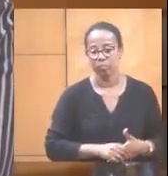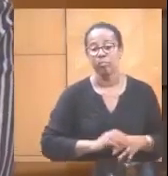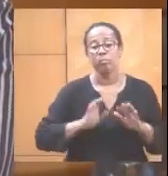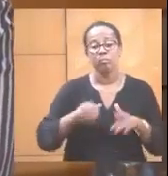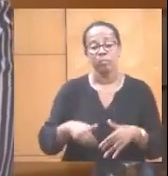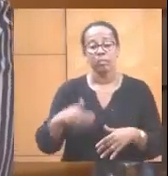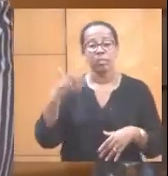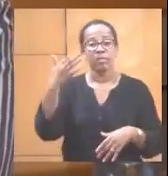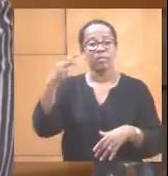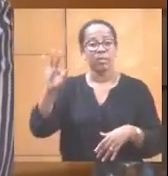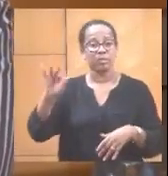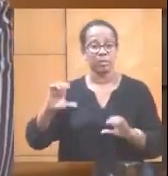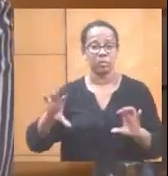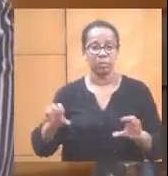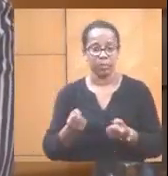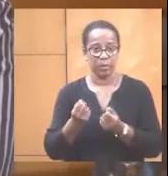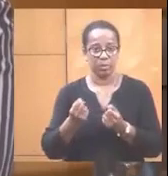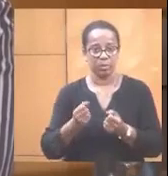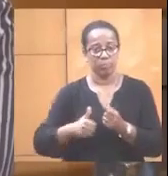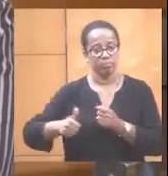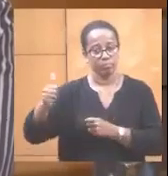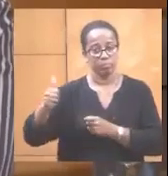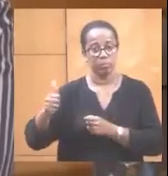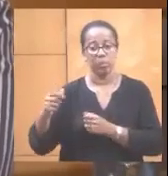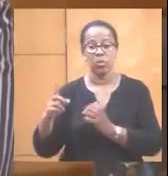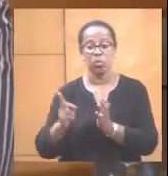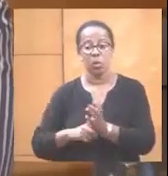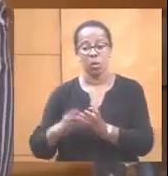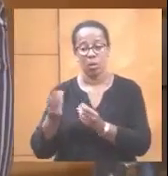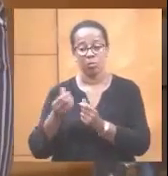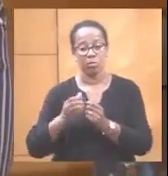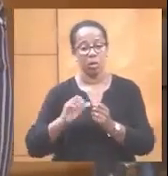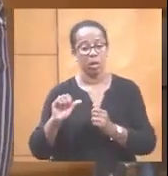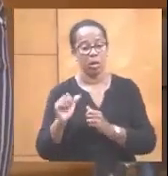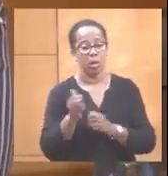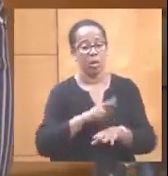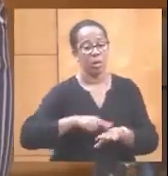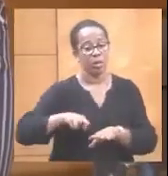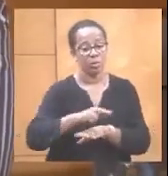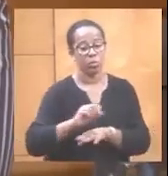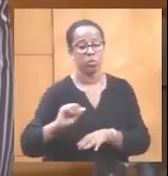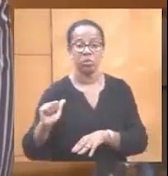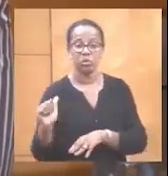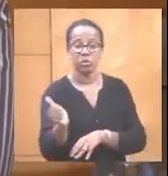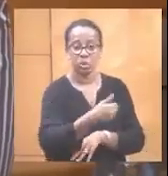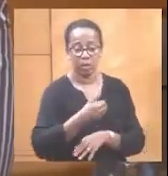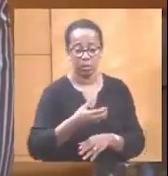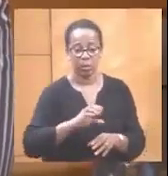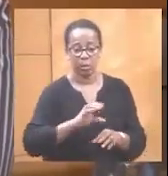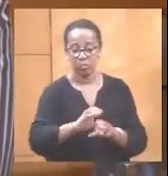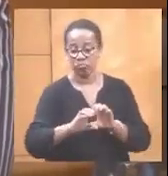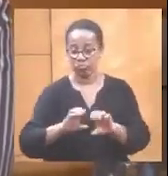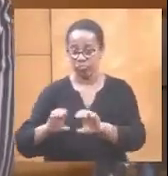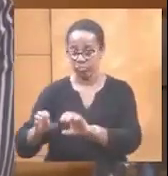Compétences doit donner une somme à chaque région, une somme complémentaire. Au moment où nous